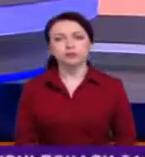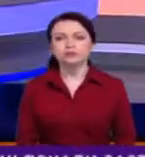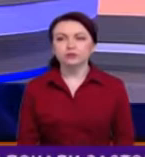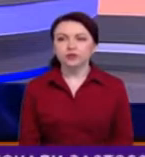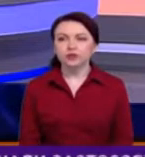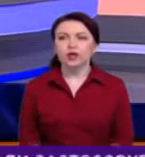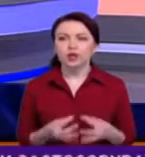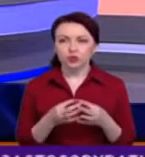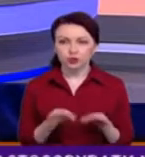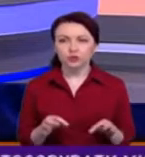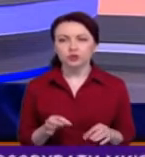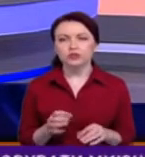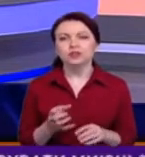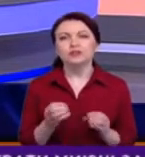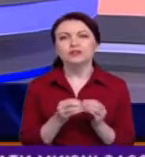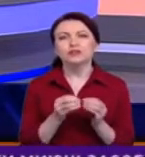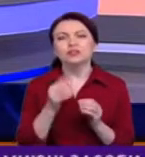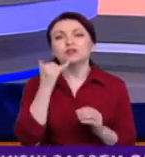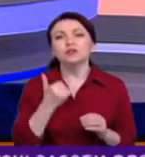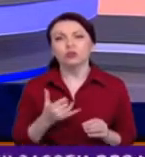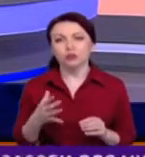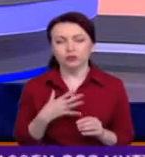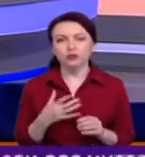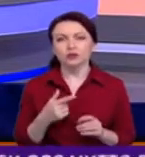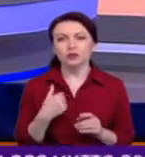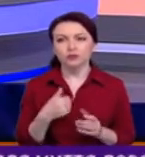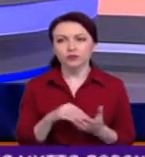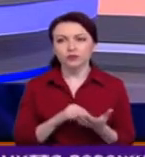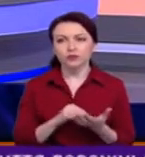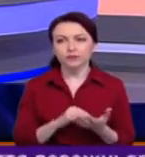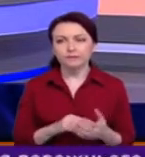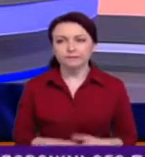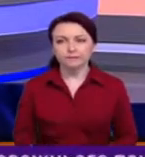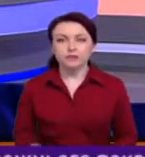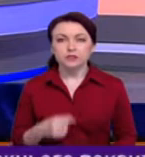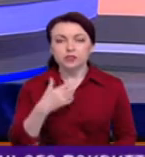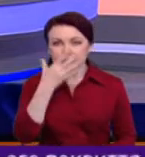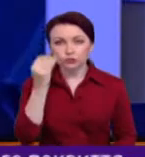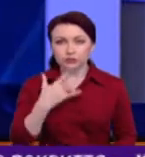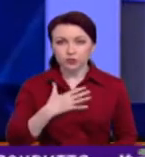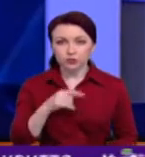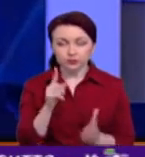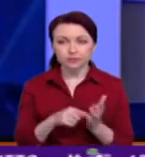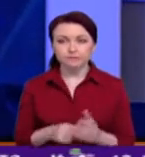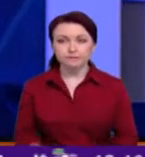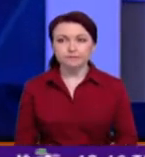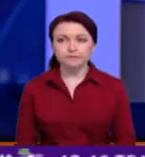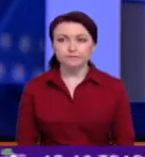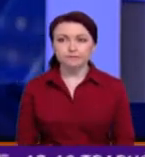дозволити, я відреагую, враховуючи, що і попередній телеглядач... Тільки не забудьте про моє запитання. Абсолютно, не забуду.